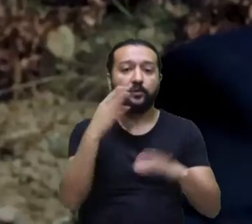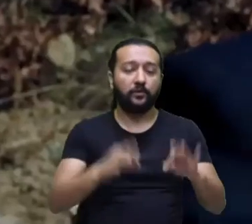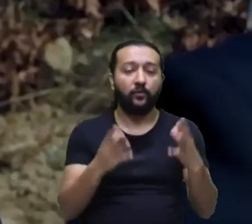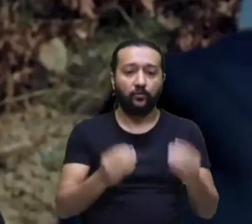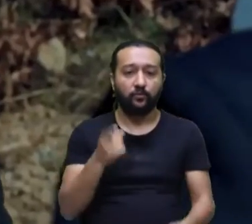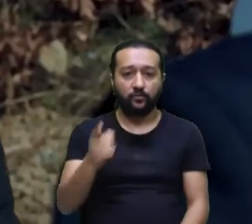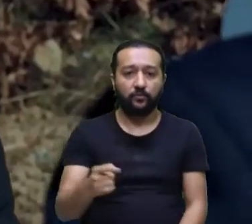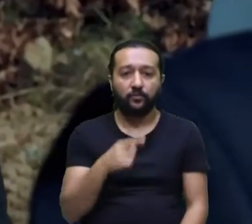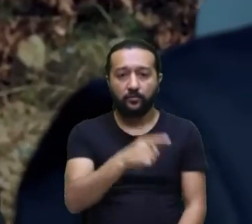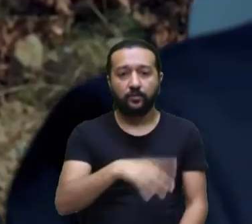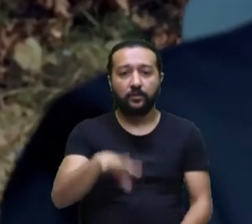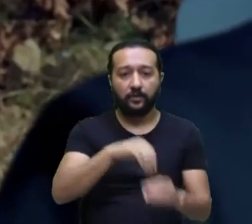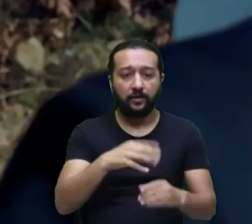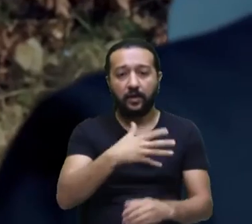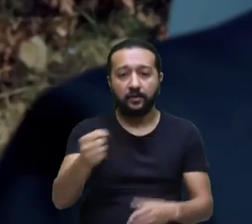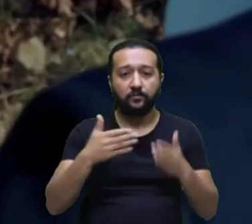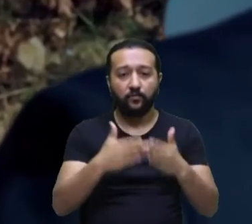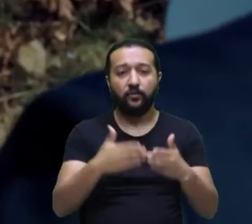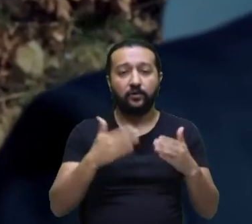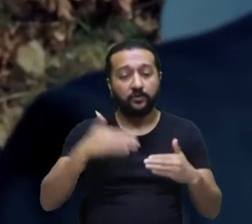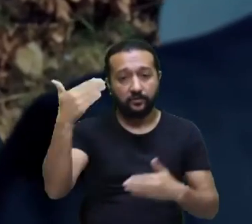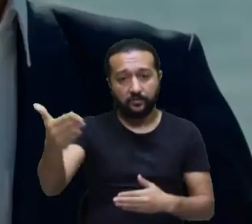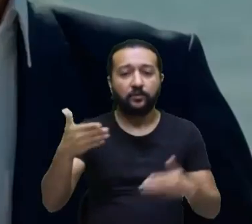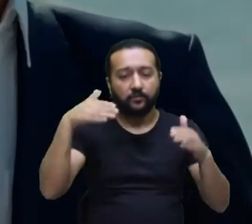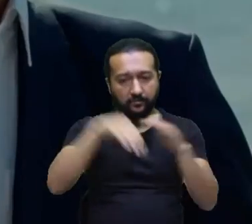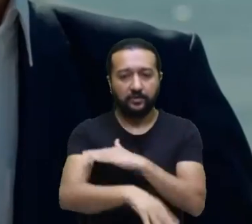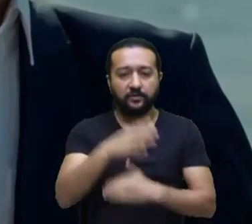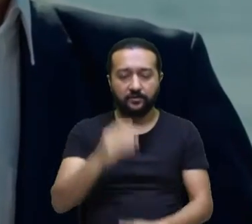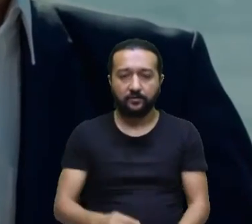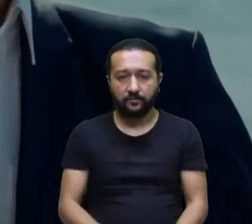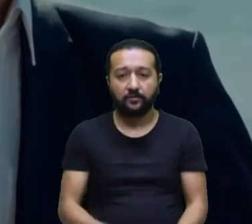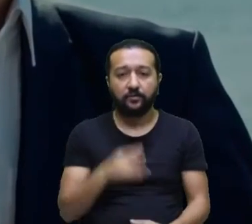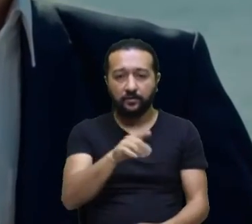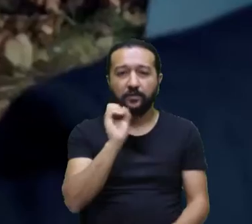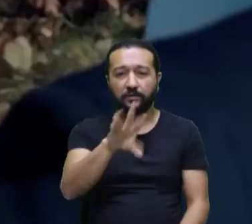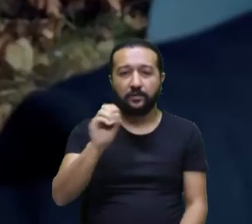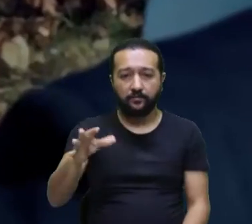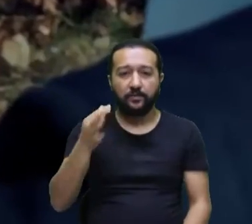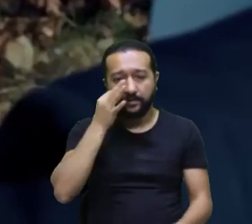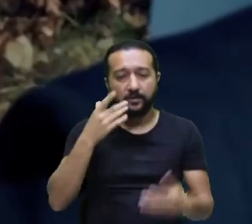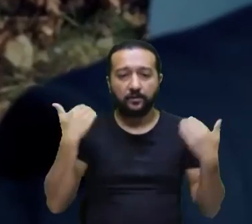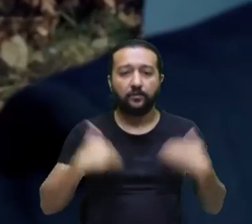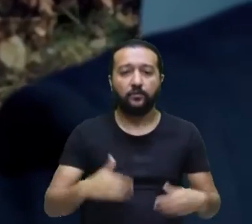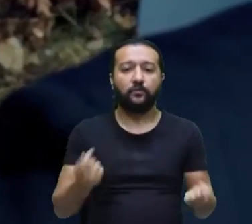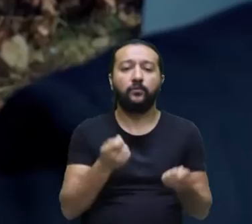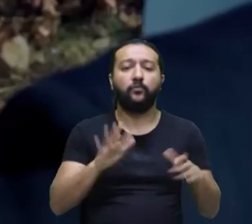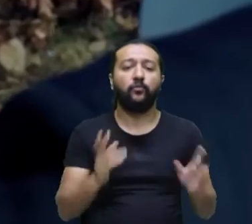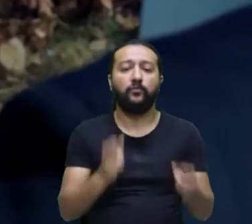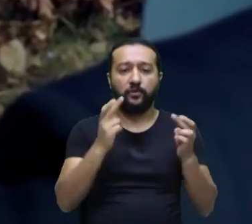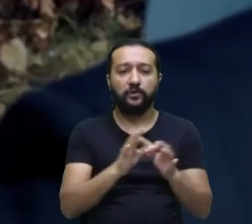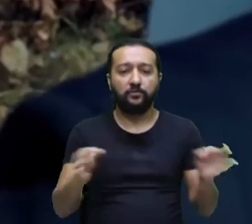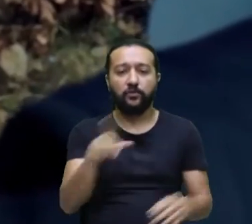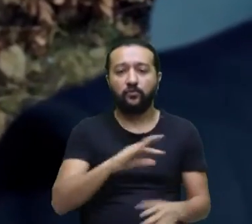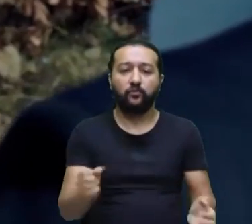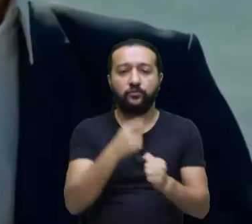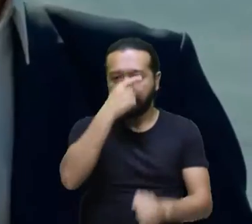sefer. Bunları alacak olan bot iyice açıldıktan sonra batacak. Dağıttığımız can yelekleri de kullanılmaz durumda.